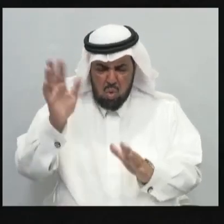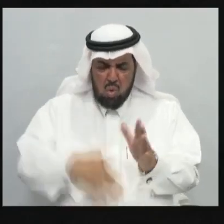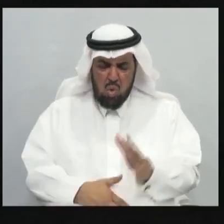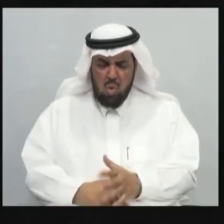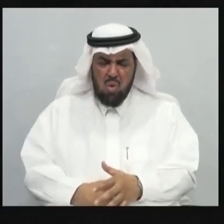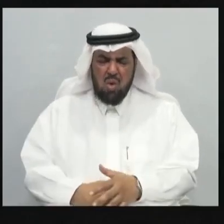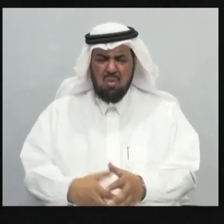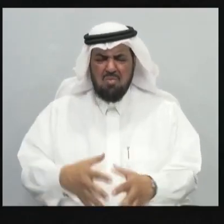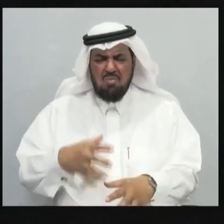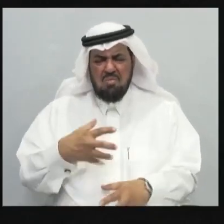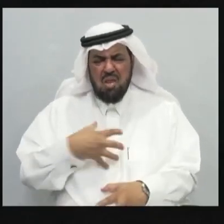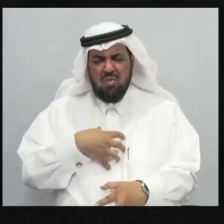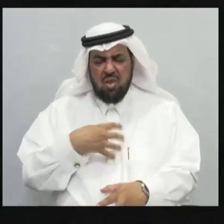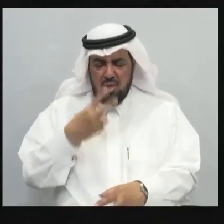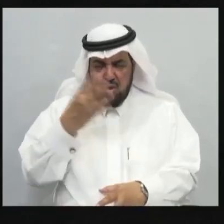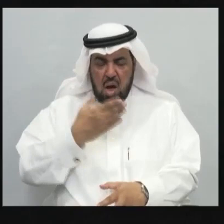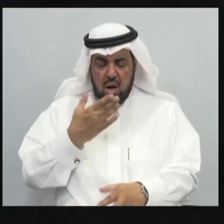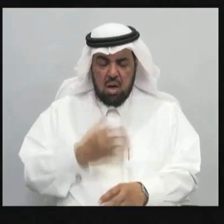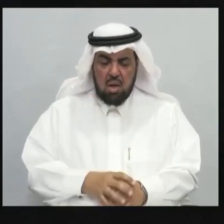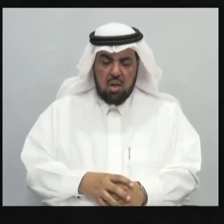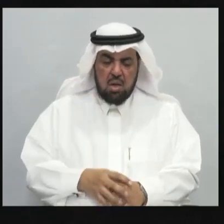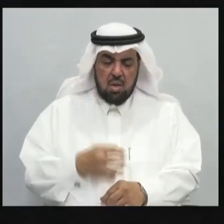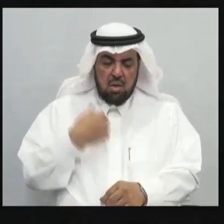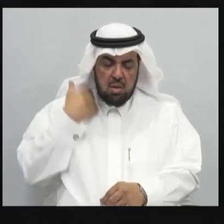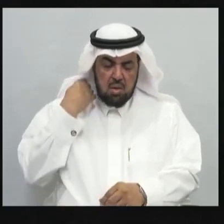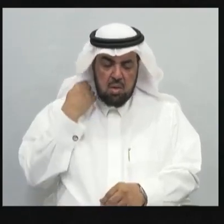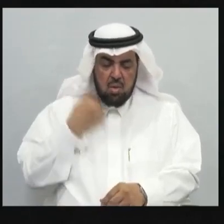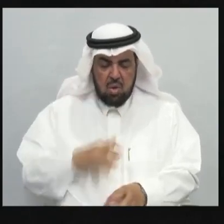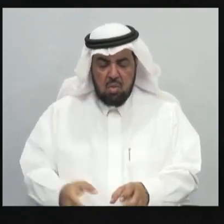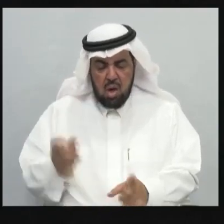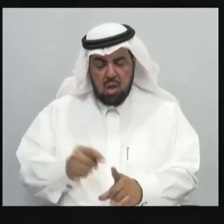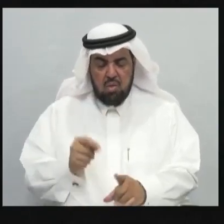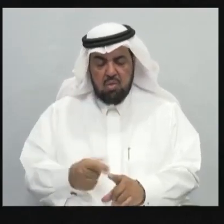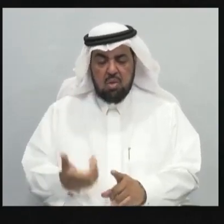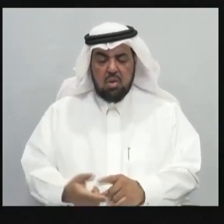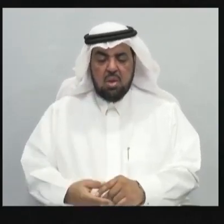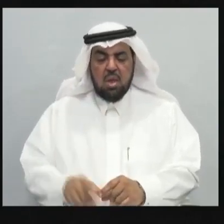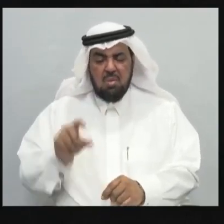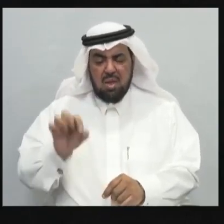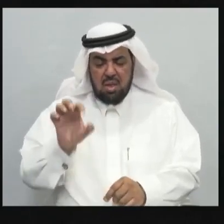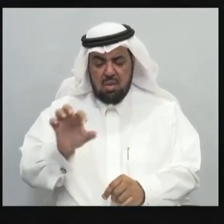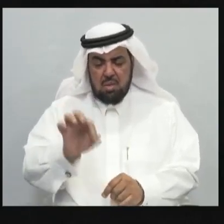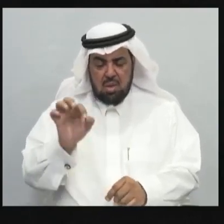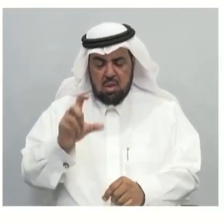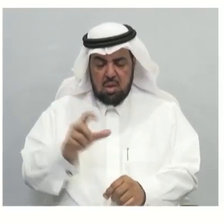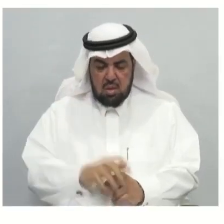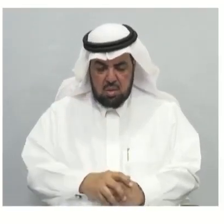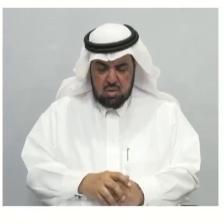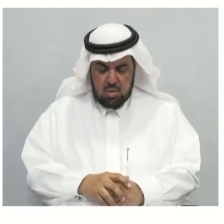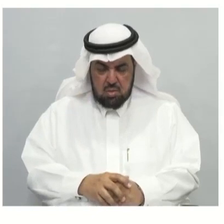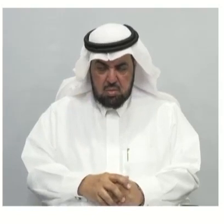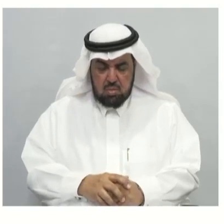يبعث الملل في نفس القارئ او يبعده عن الهدف المنشود هذا المقصود